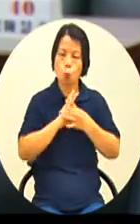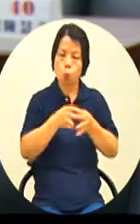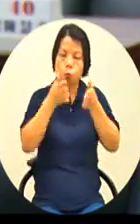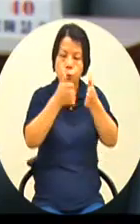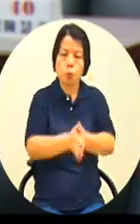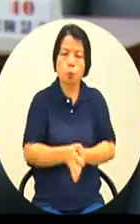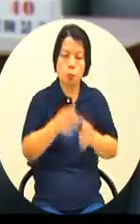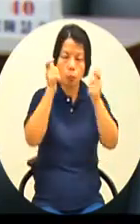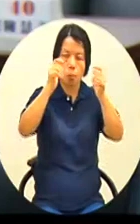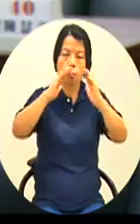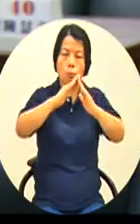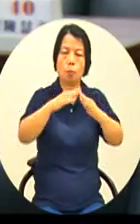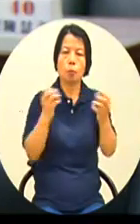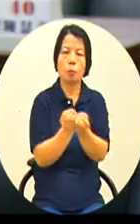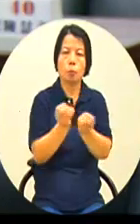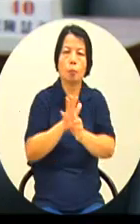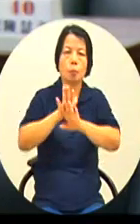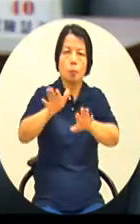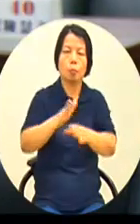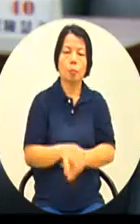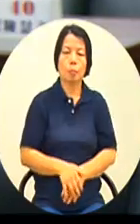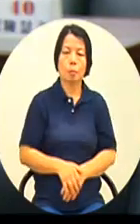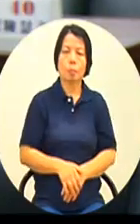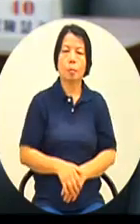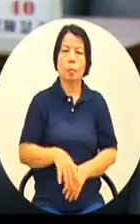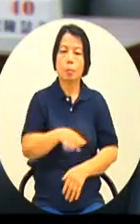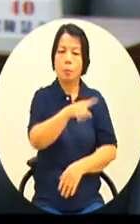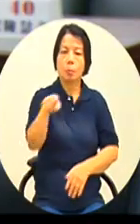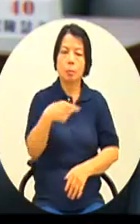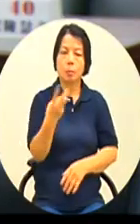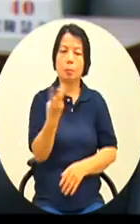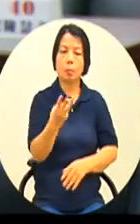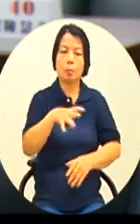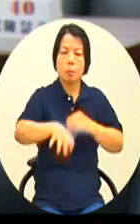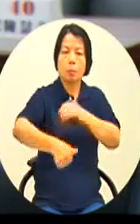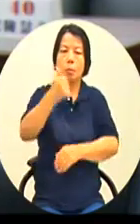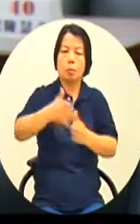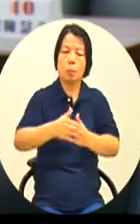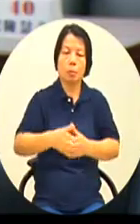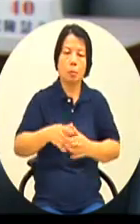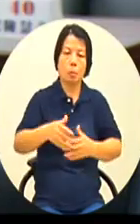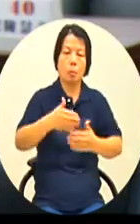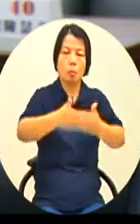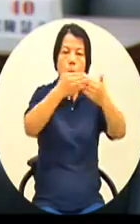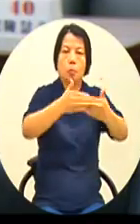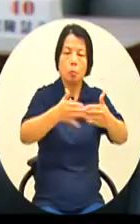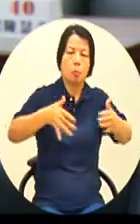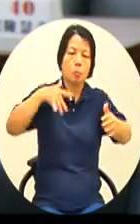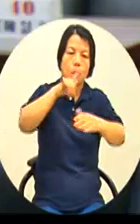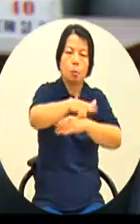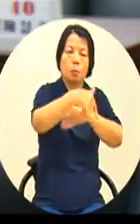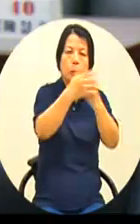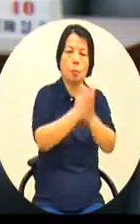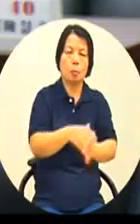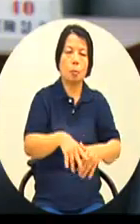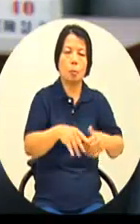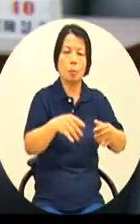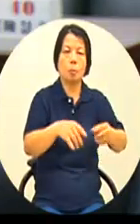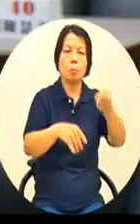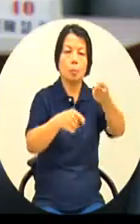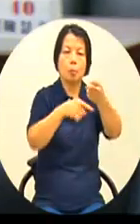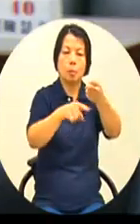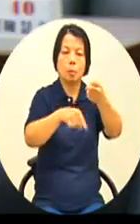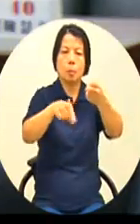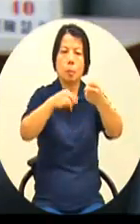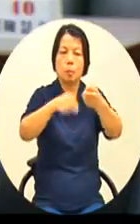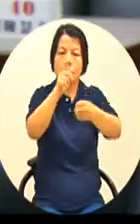这局长台，咱三位局长台会当去大陆的未啦？讲昆明市吼，迄台商会长我同学。了邀请，讲